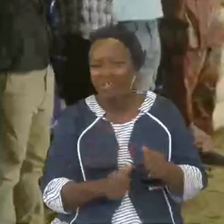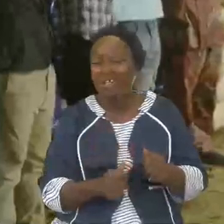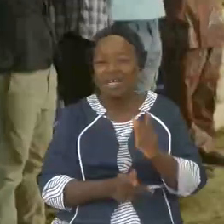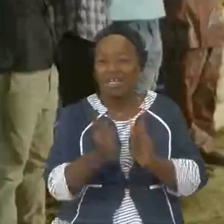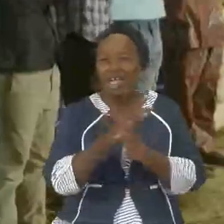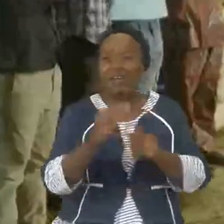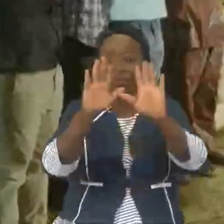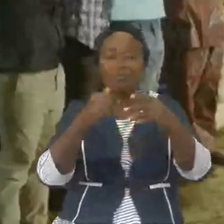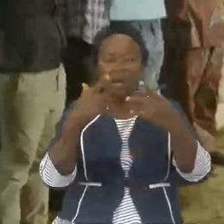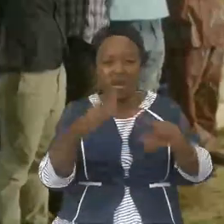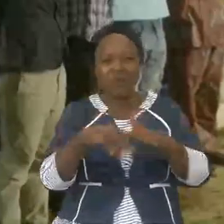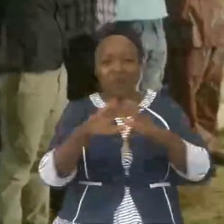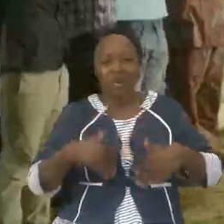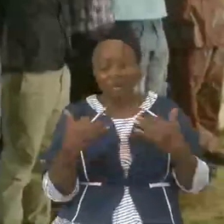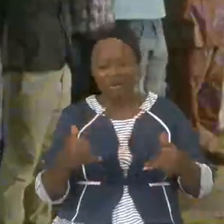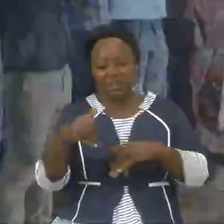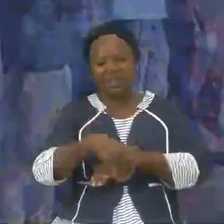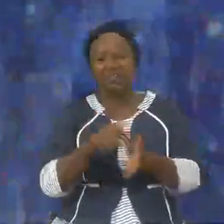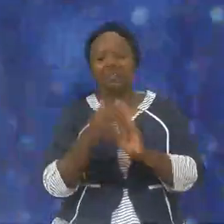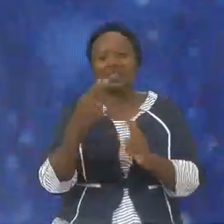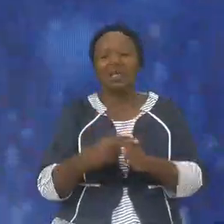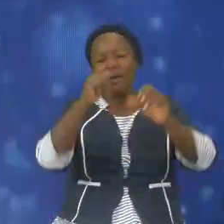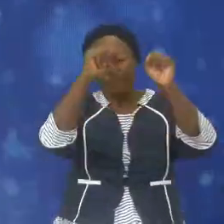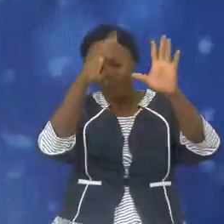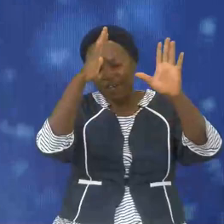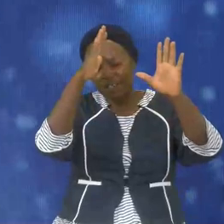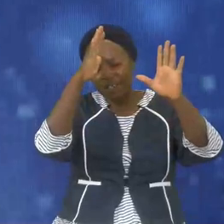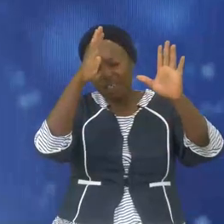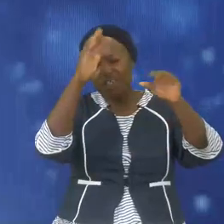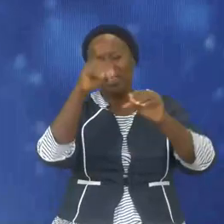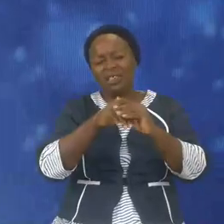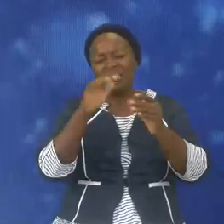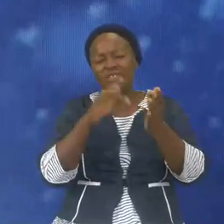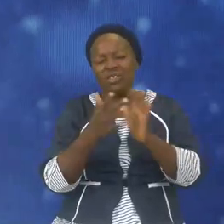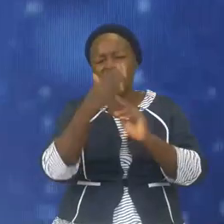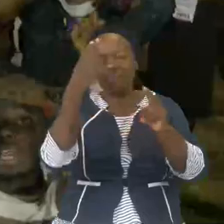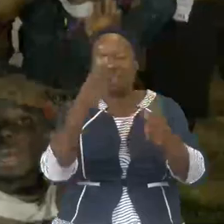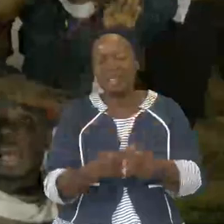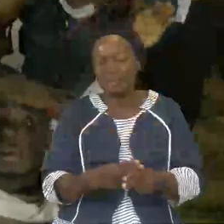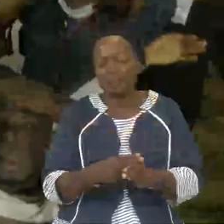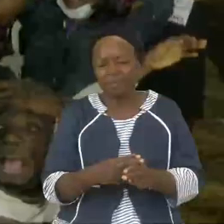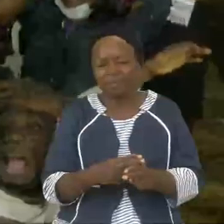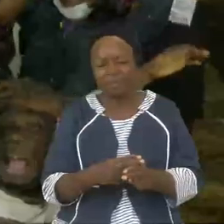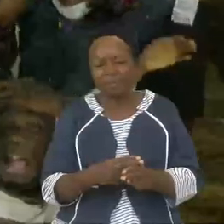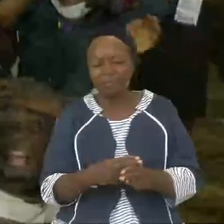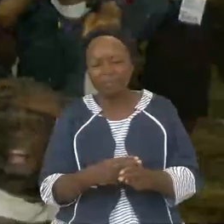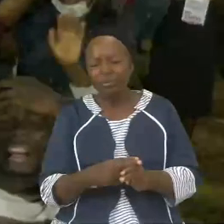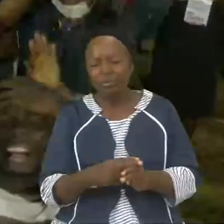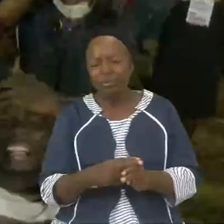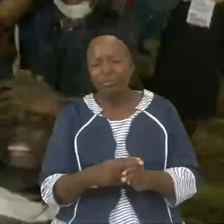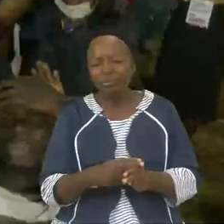type de miracle aura lieu dans votre vie ce jour. Père, au nom de Jésus-Christ,